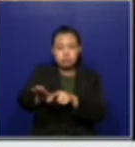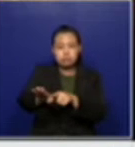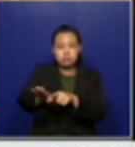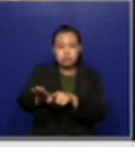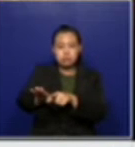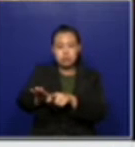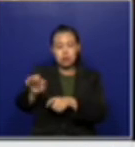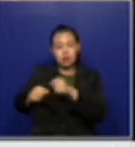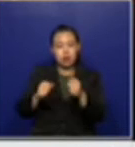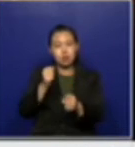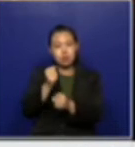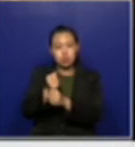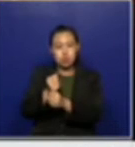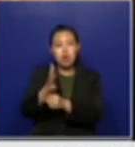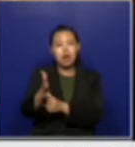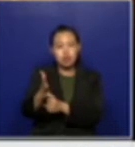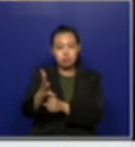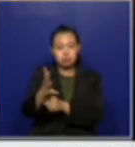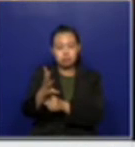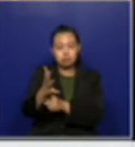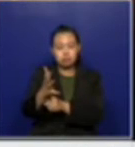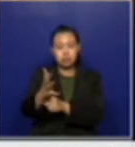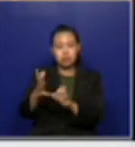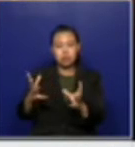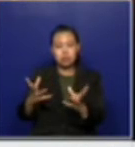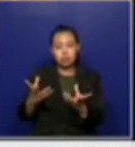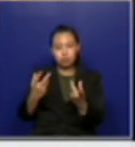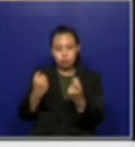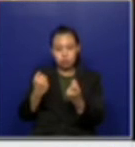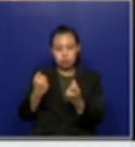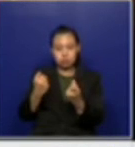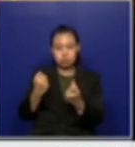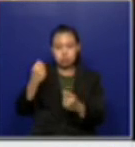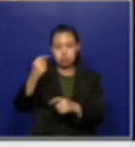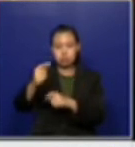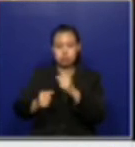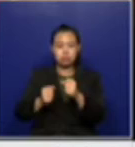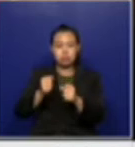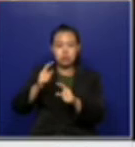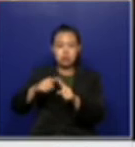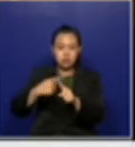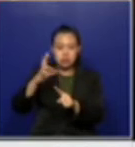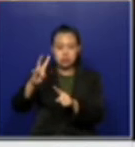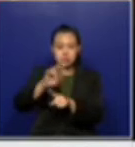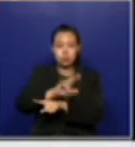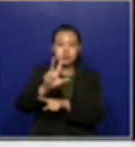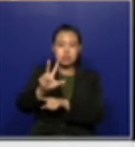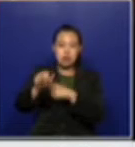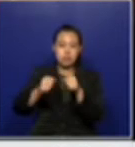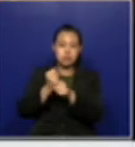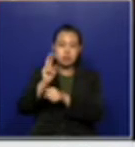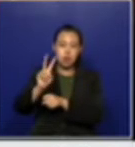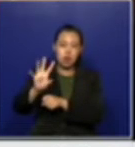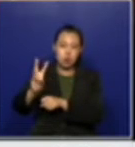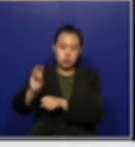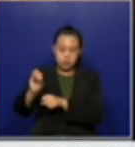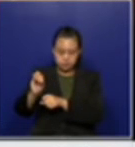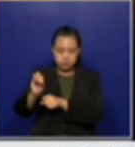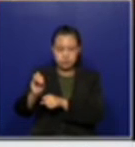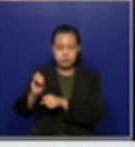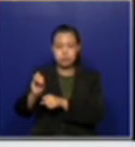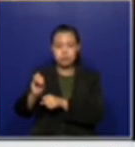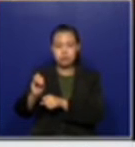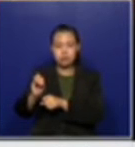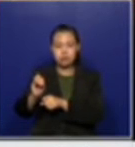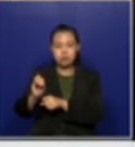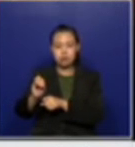ปีหมดอายุในวันที่3กรกฎาคม2560คดีนี้ก็ถูกให้ปล่อยให้ขาด